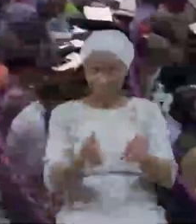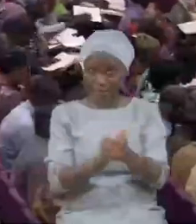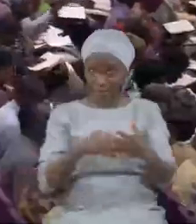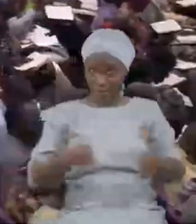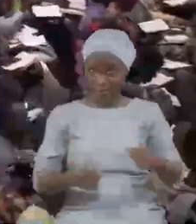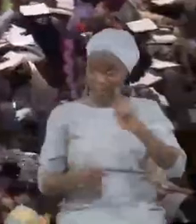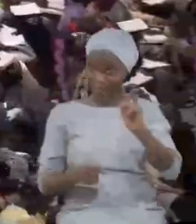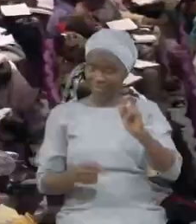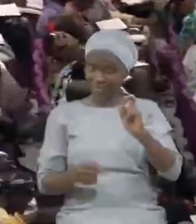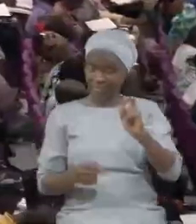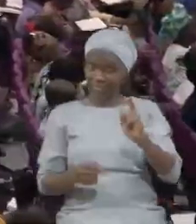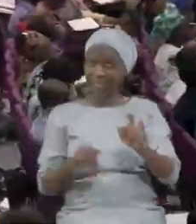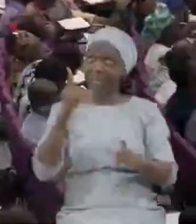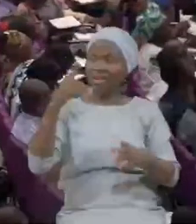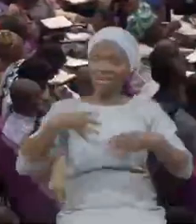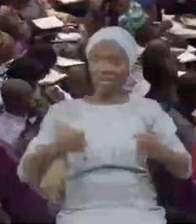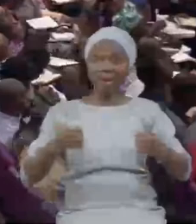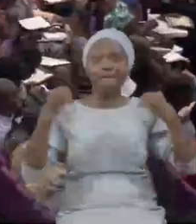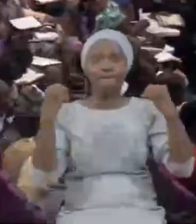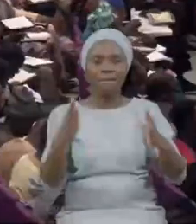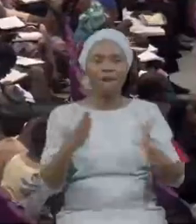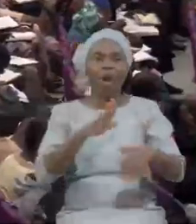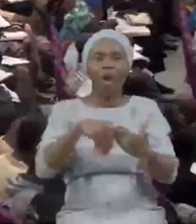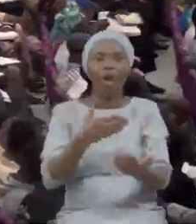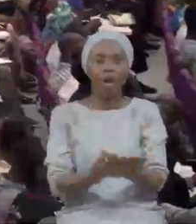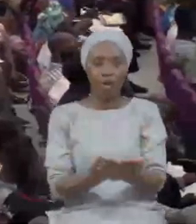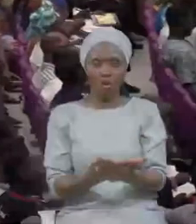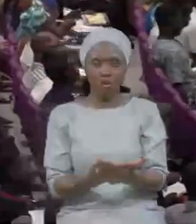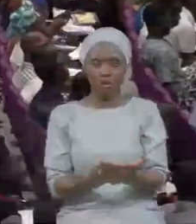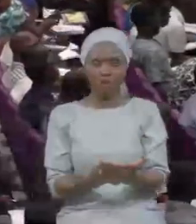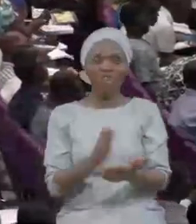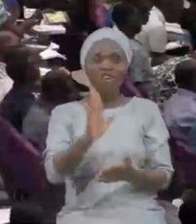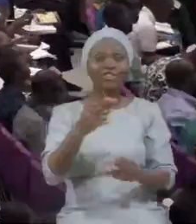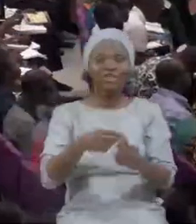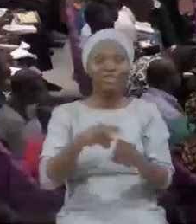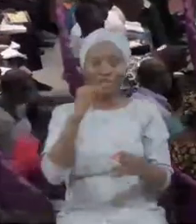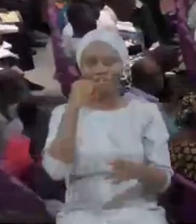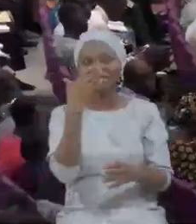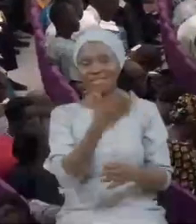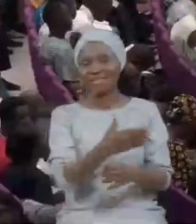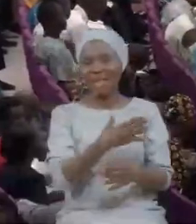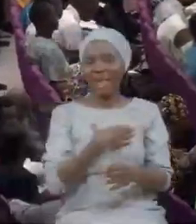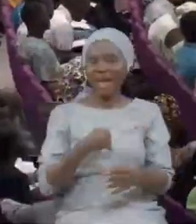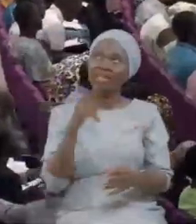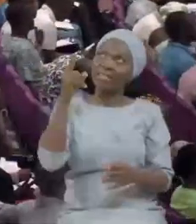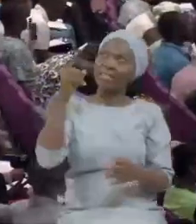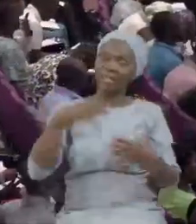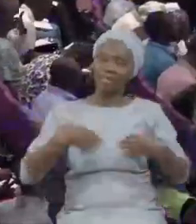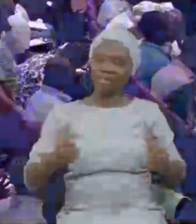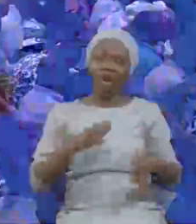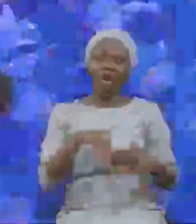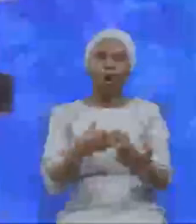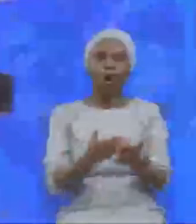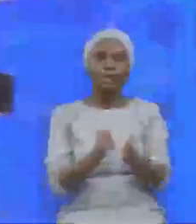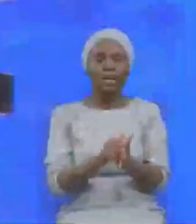il guérit, je dis, combien de personnes? Votre nom est là. Et il guérit tous les